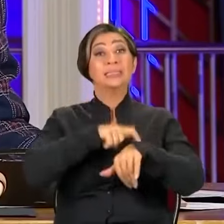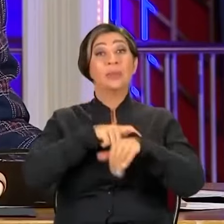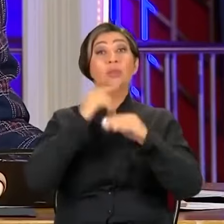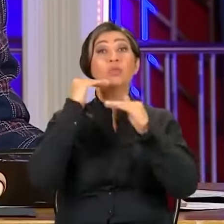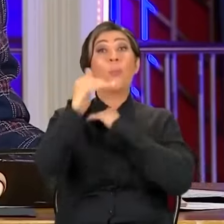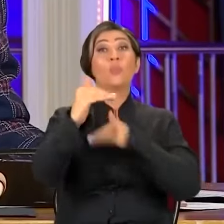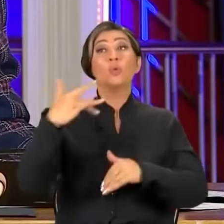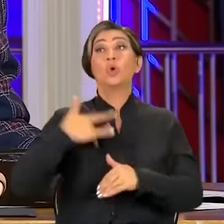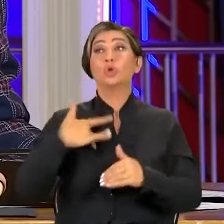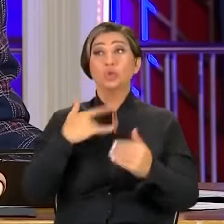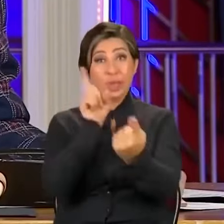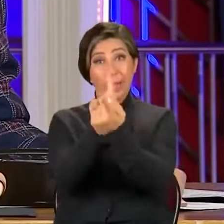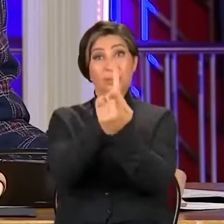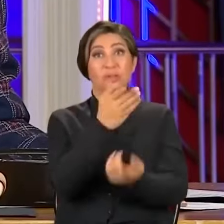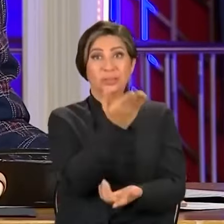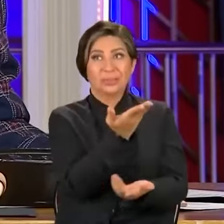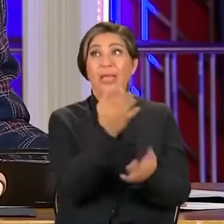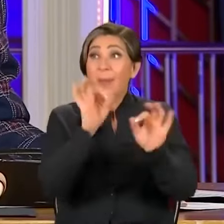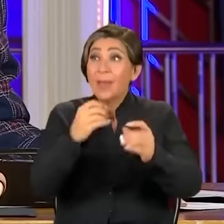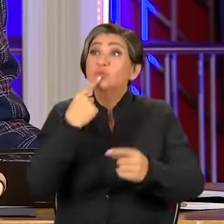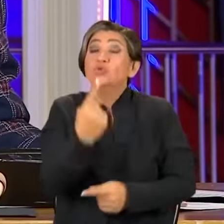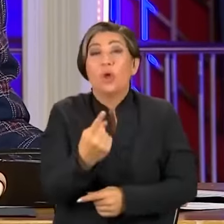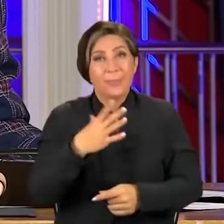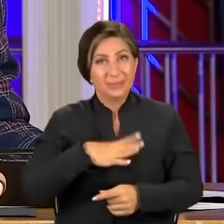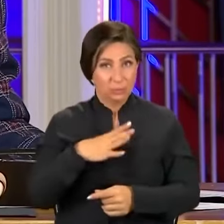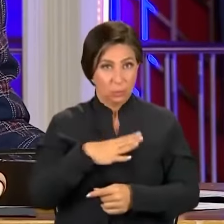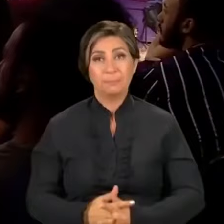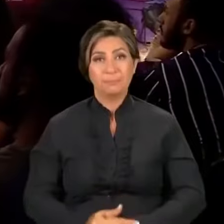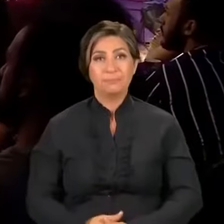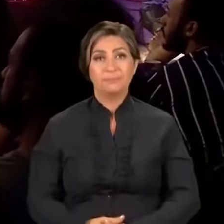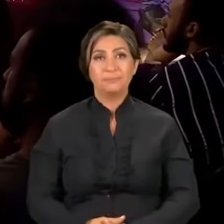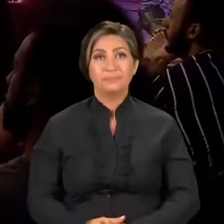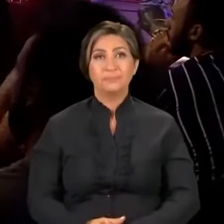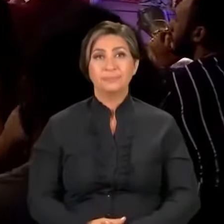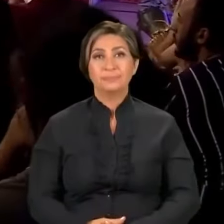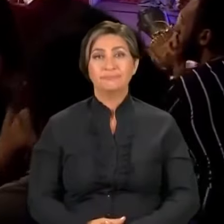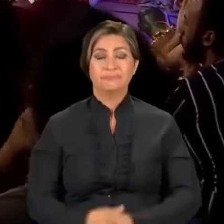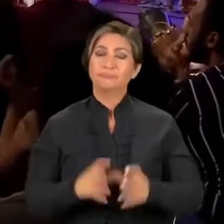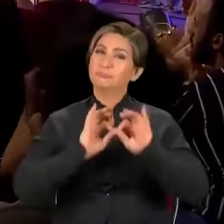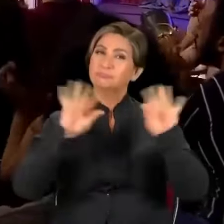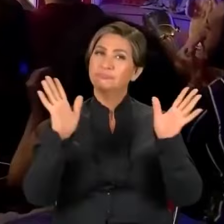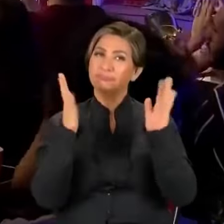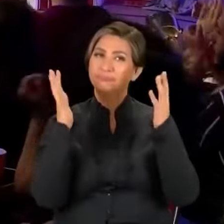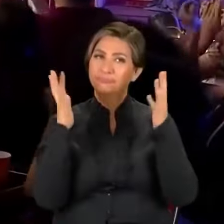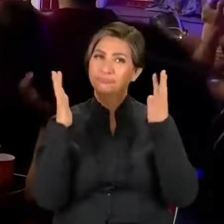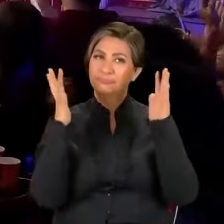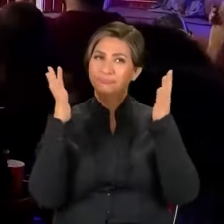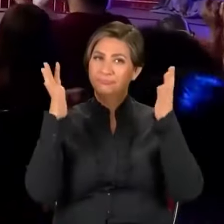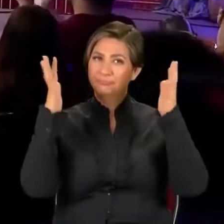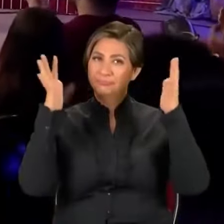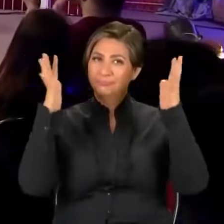toplum gönüllüsüyle karşı karşıyayız. Bunu hemen belirtmemiz gerekiyor. Görelim.